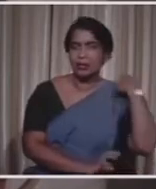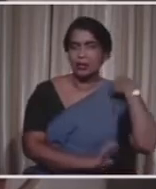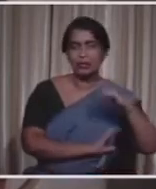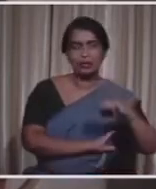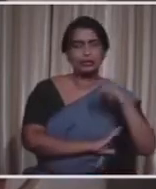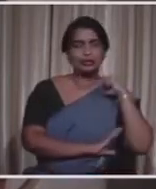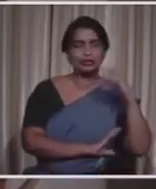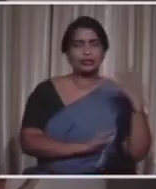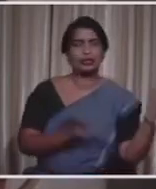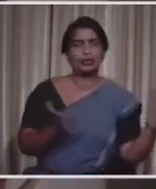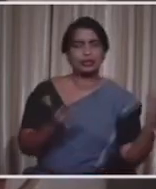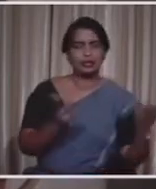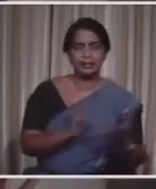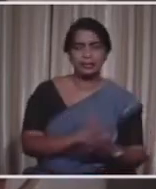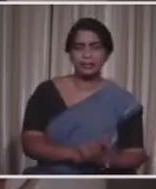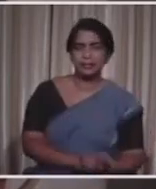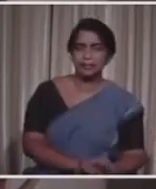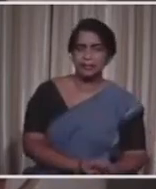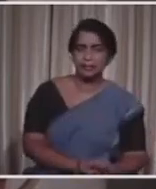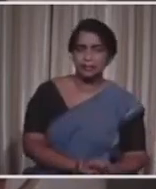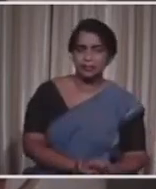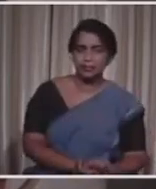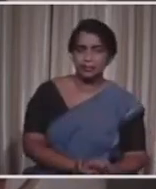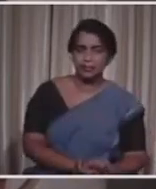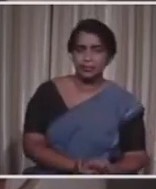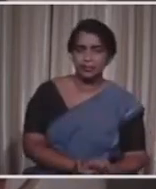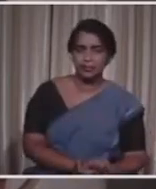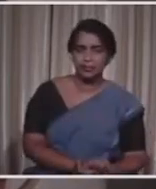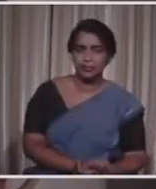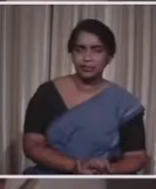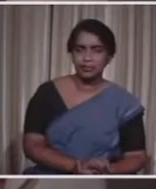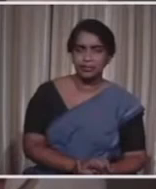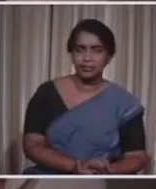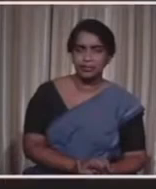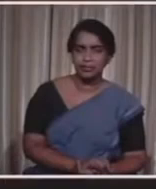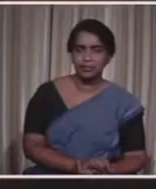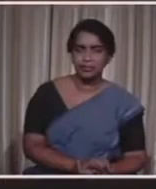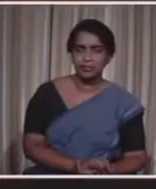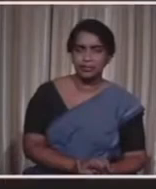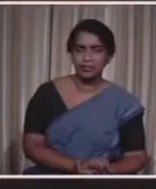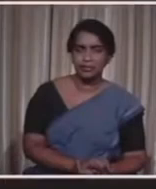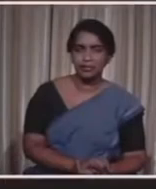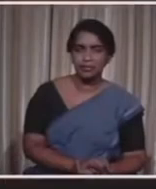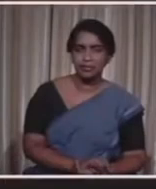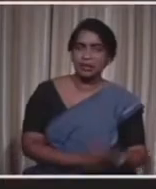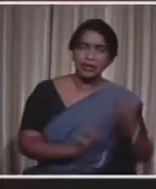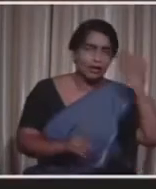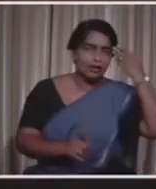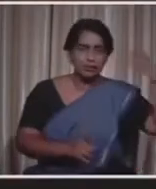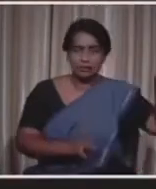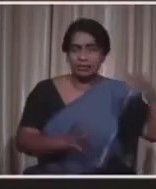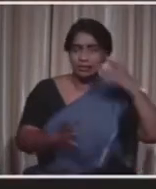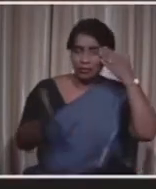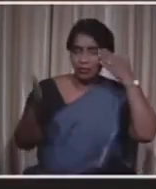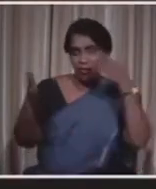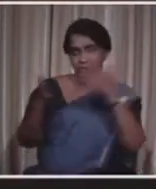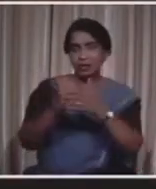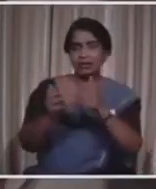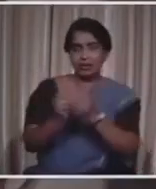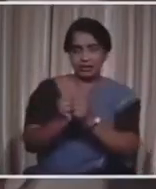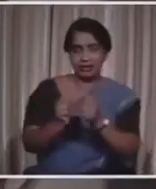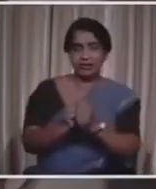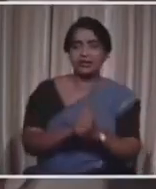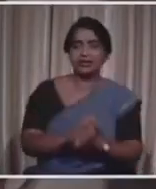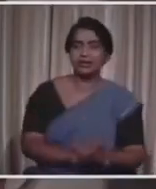විපක්ෂ නායකතුමා ඔබතුමා ඔය ගැන අවධානය යොමු කරන්න නැතුව ඔබතුමා ප්‍රශ්නේ ඉදිරිපත් කරන්න